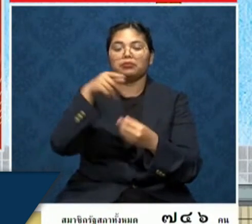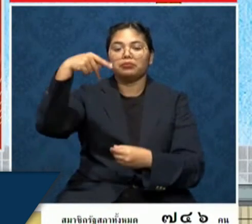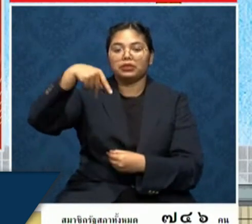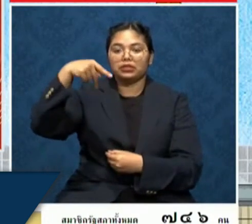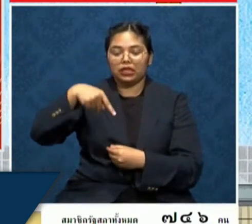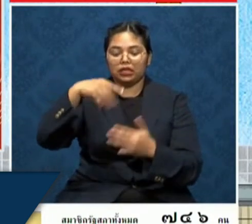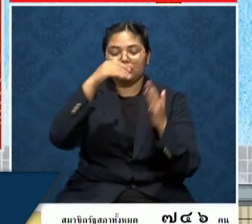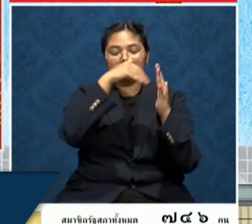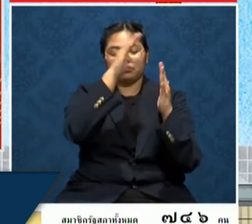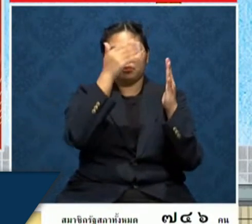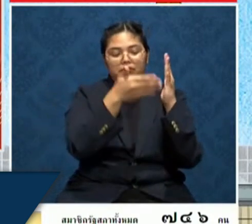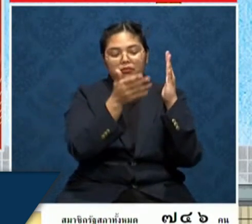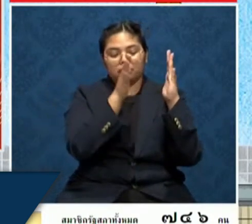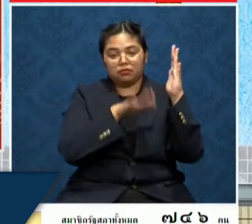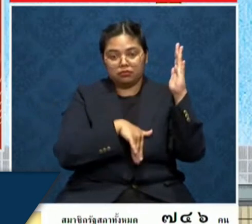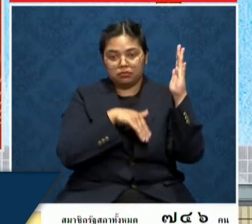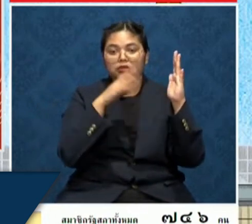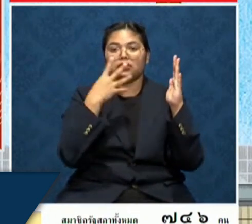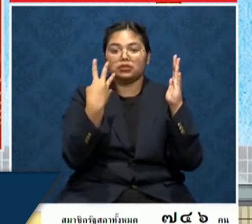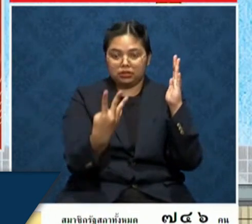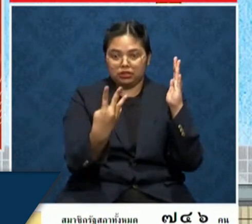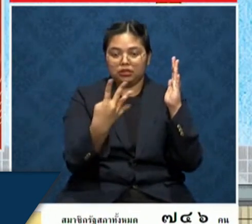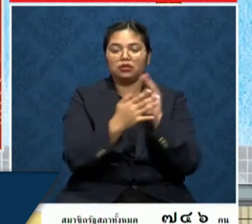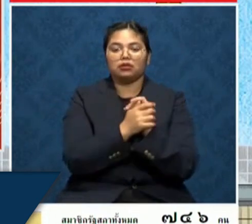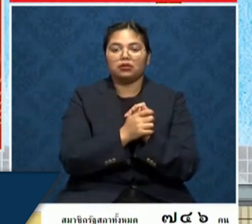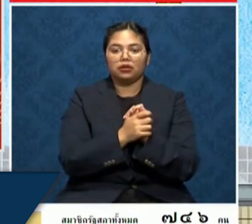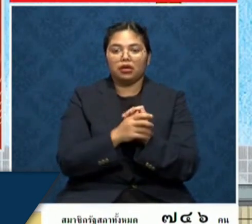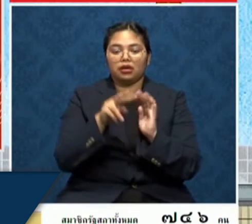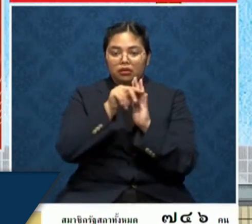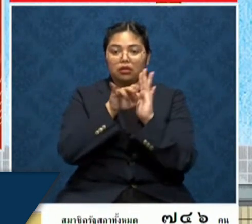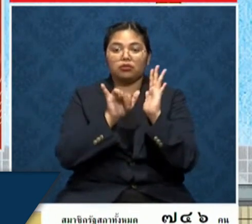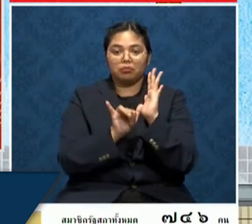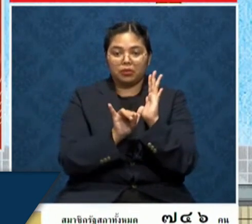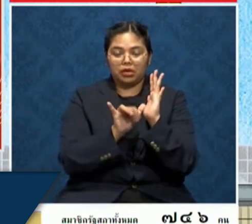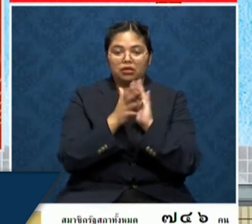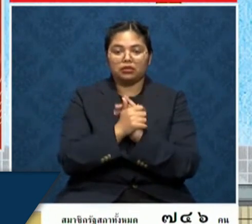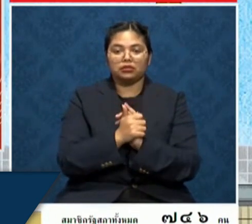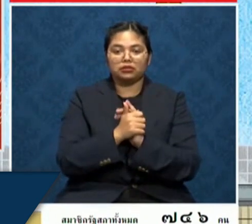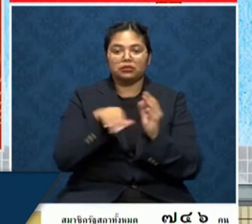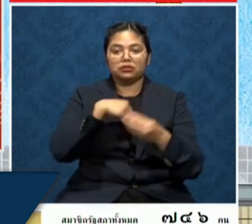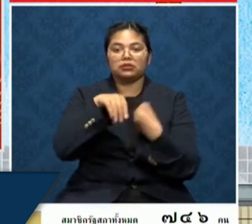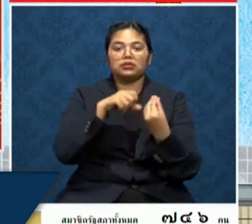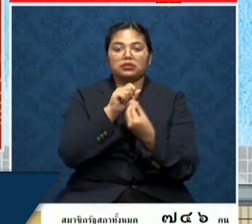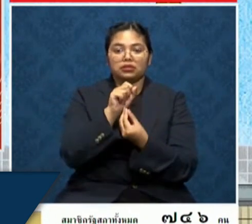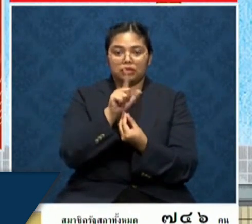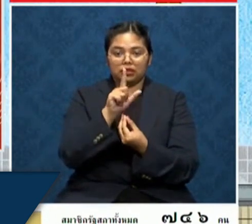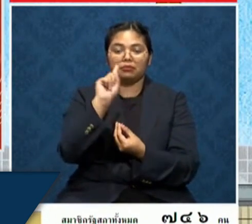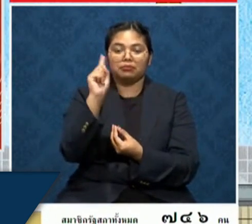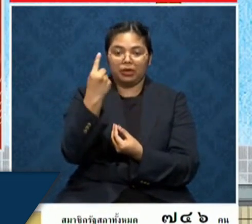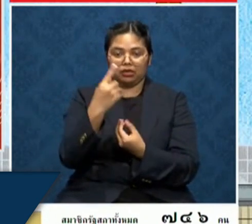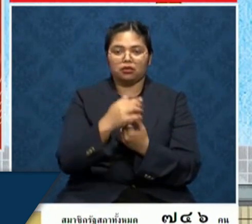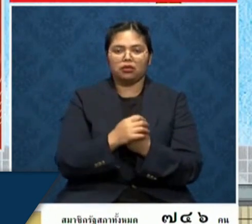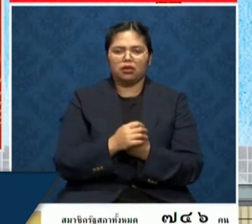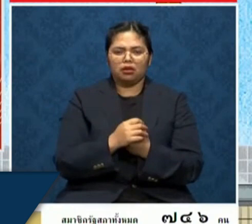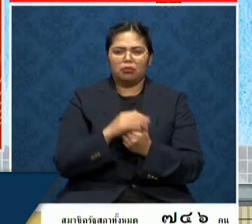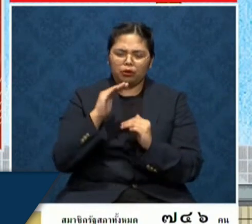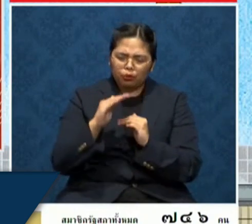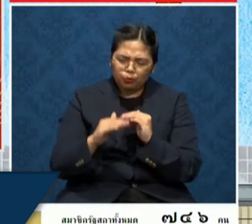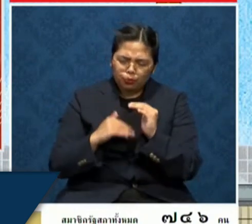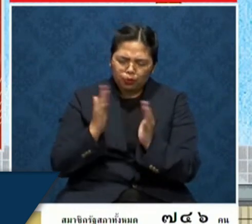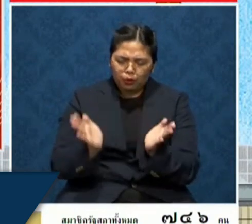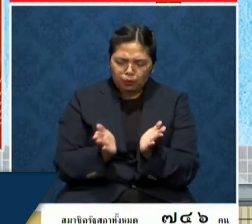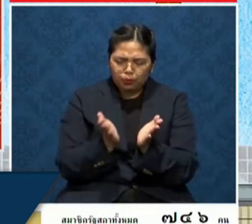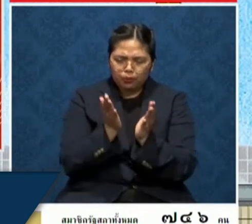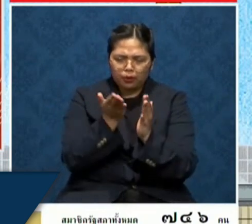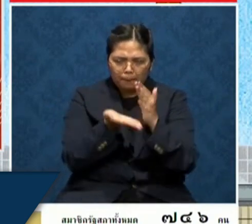าคดังที่ระบุในคำแถลงนโยบายว่าเป็นการส่งเสริมพัฒนาเศรษฐกิจใหม่เป็นเครื่องยนต์ในการขับเคลื่อนเศรษฐกิจยกระดับศักย